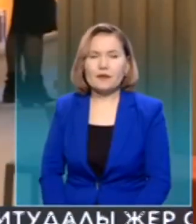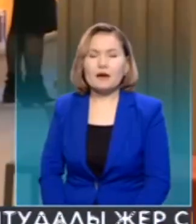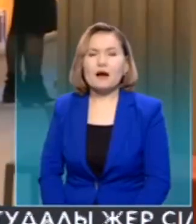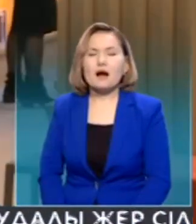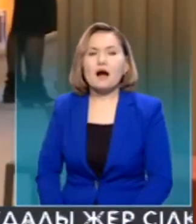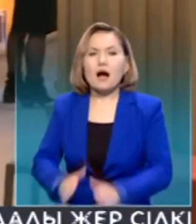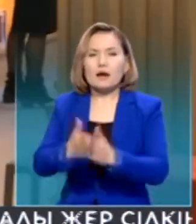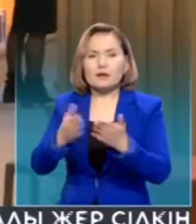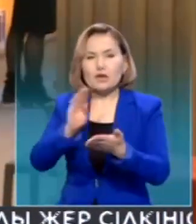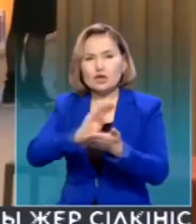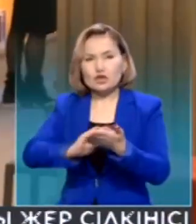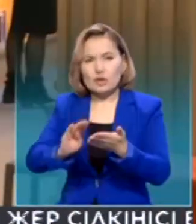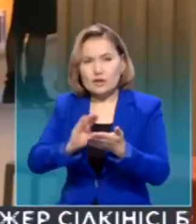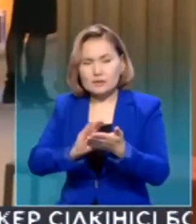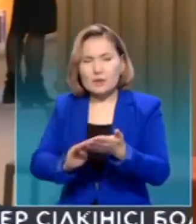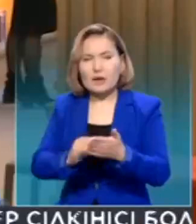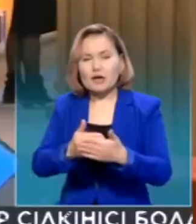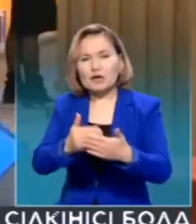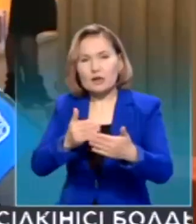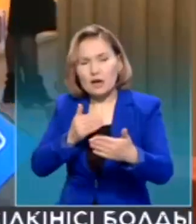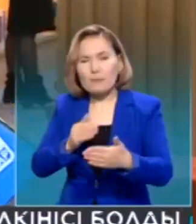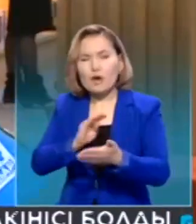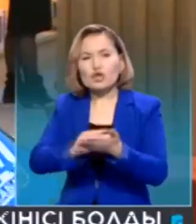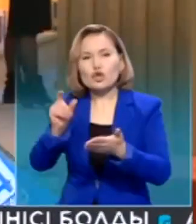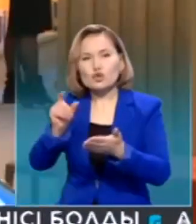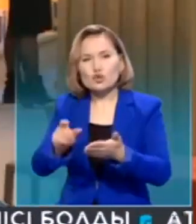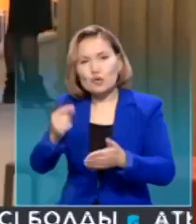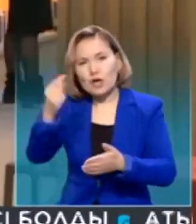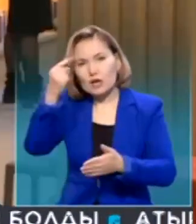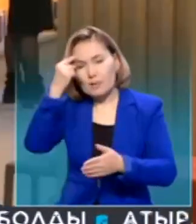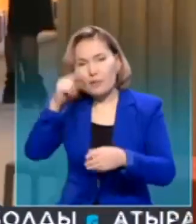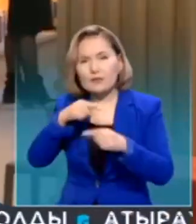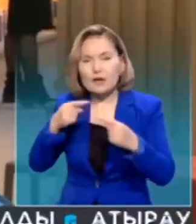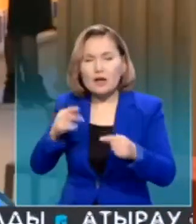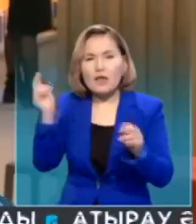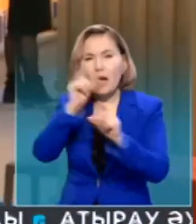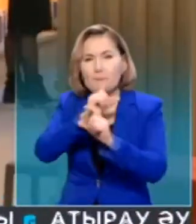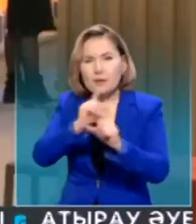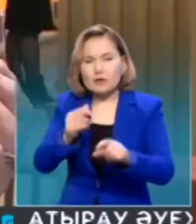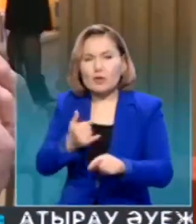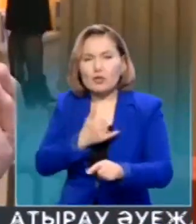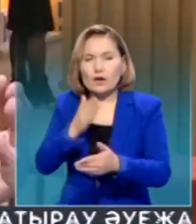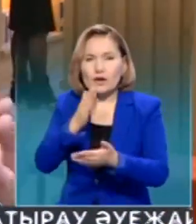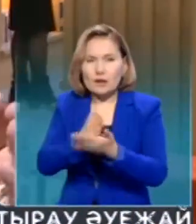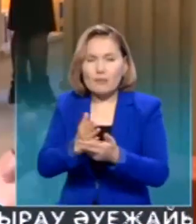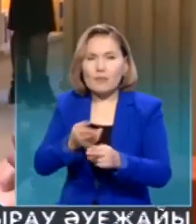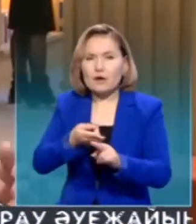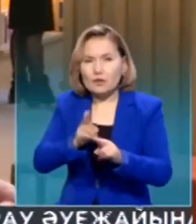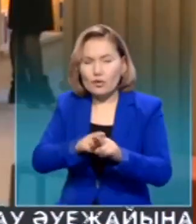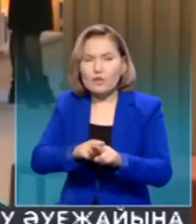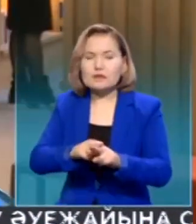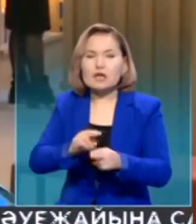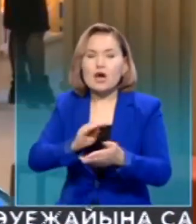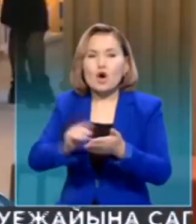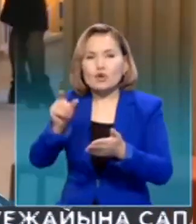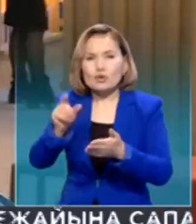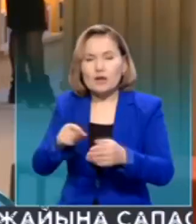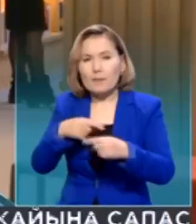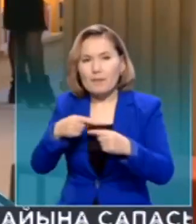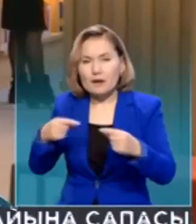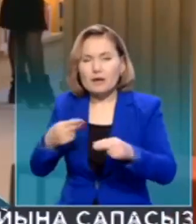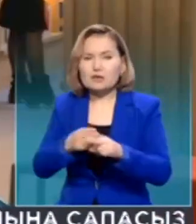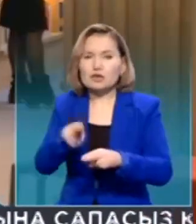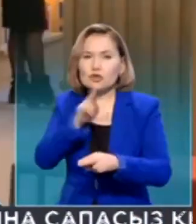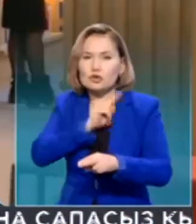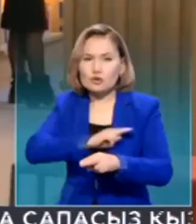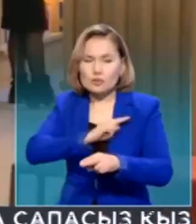Кітапты жазбас бұрын журналистерге арналған көптеген тренингтер, шеберлік сағаттары, мектептер бар екенін, бірақ баспасөз хатшыларына қалай жұмыс істеу керегін үйрететін ешкімнің